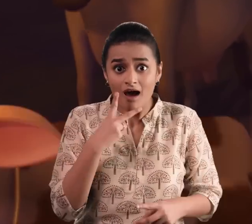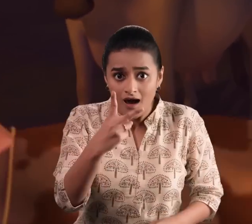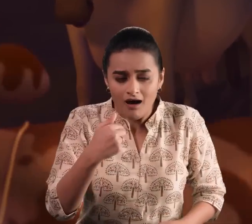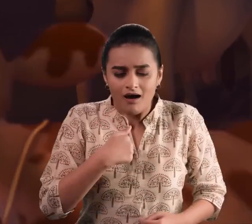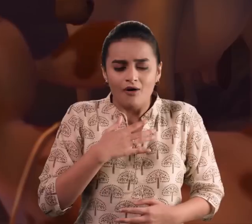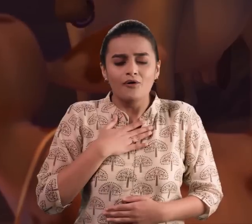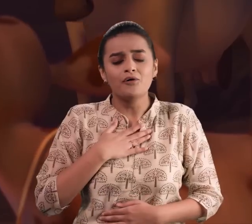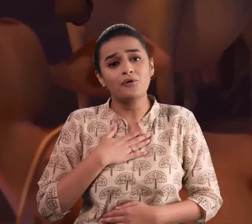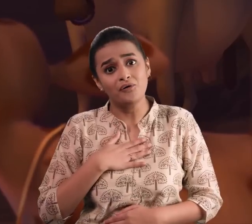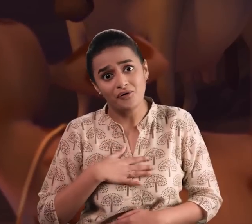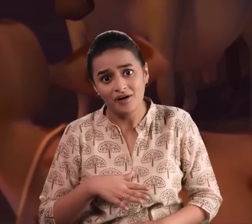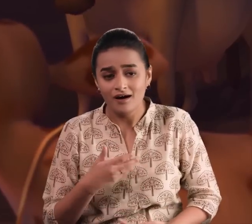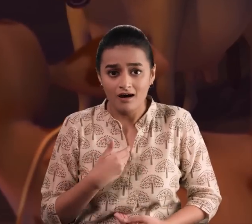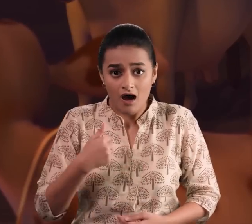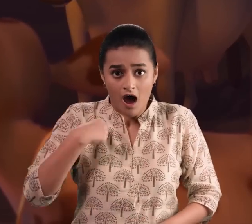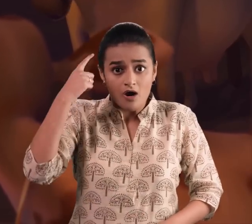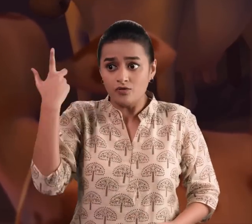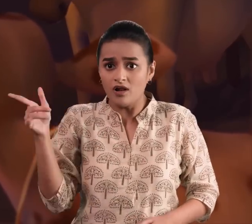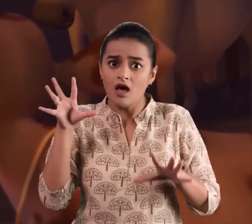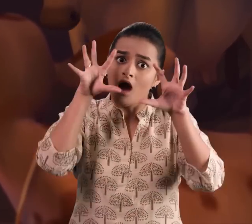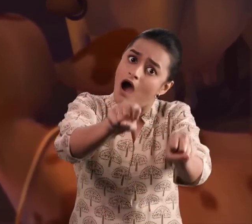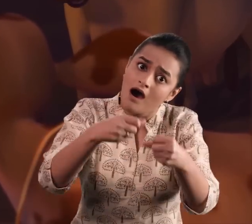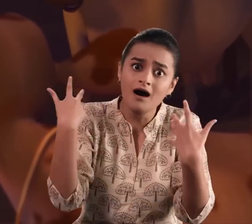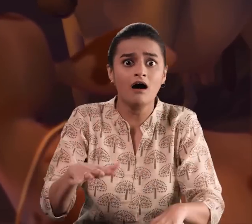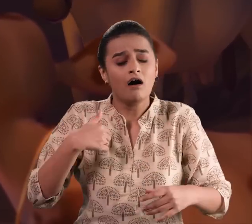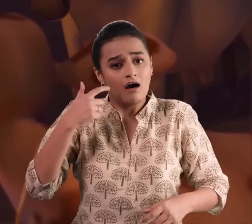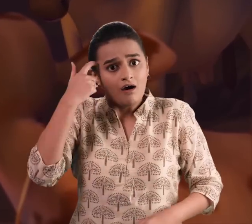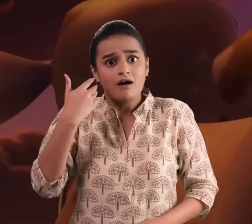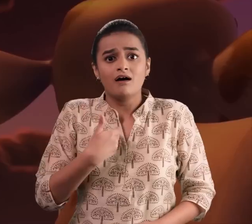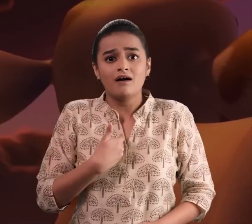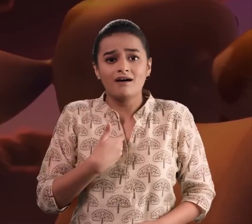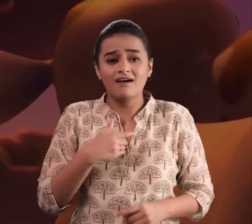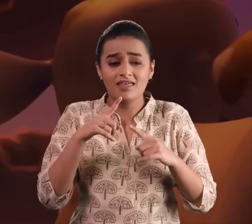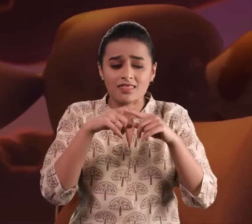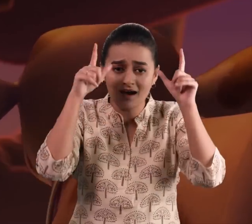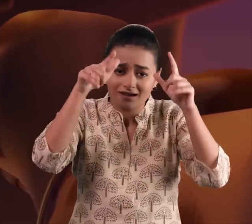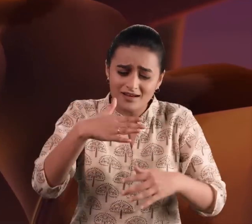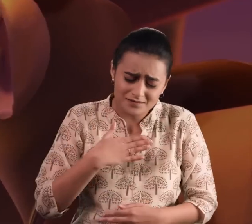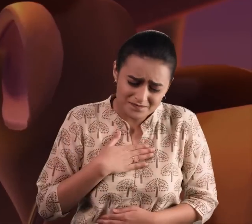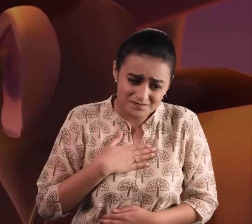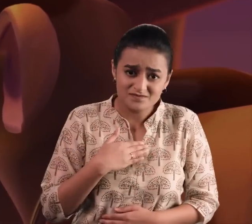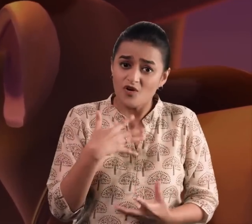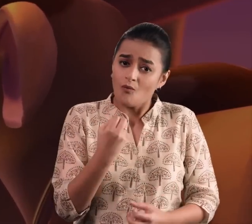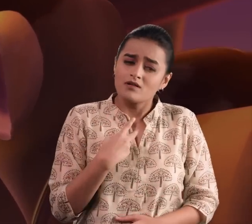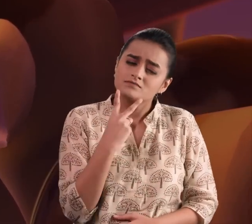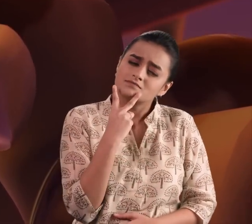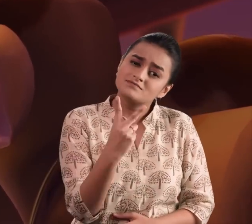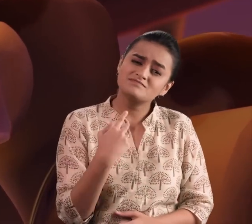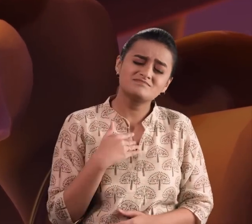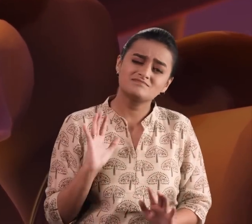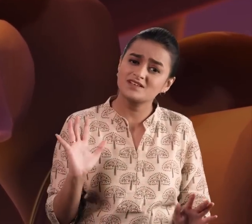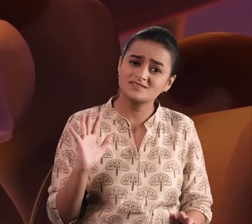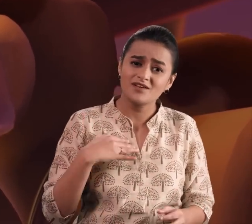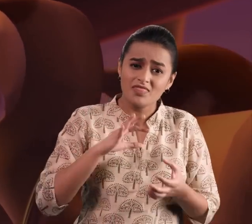बहुला, तुम्हें देखकर मेरी जान में जान आई। मुझे लगा था कि उस बाघ ने तुम्हें पकड़ ही लिया है। मेरी तारा, मुझे जी भर कर देखने